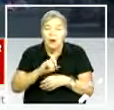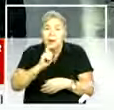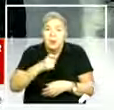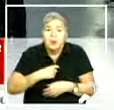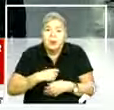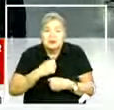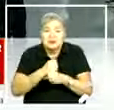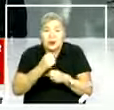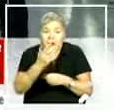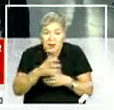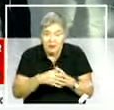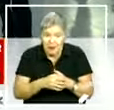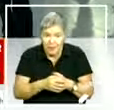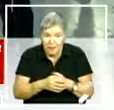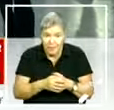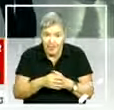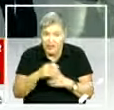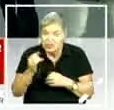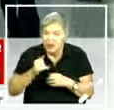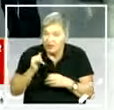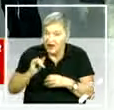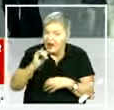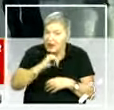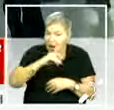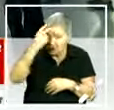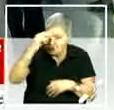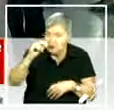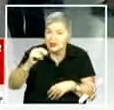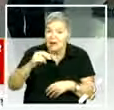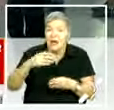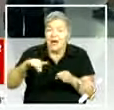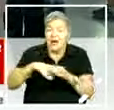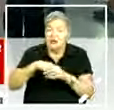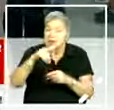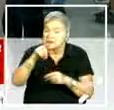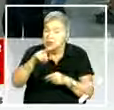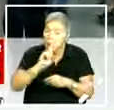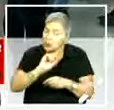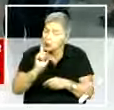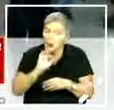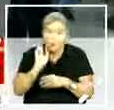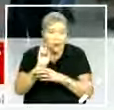e declarată. CFR Călători a anunțat joi că salariații săi nu participă la grevă.